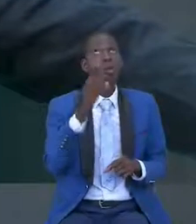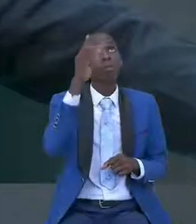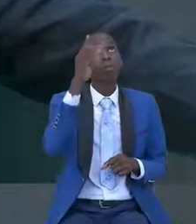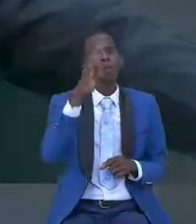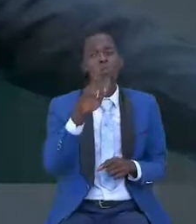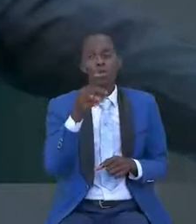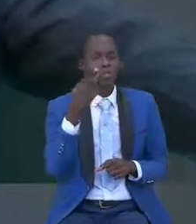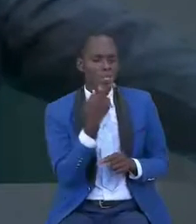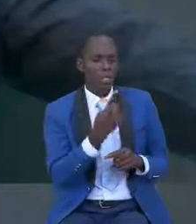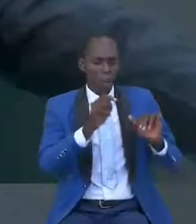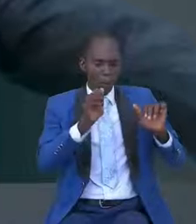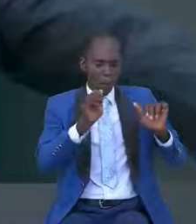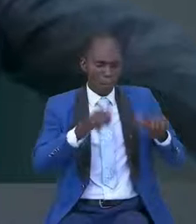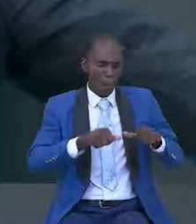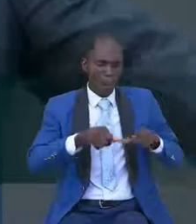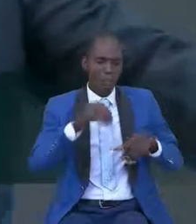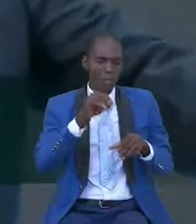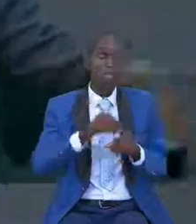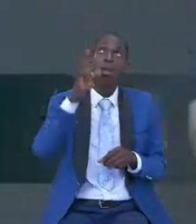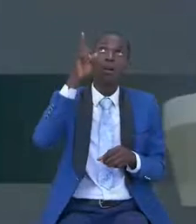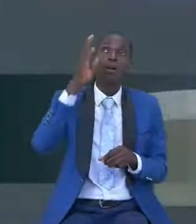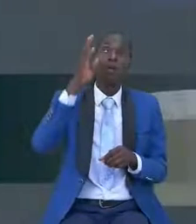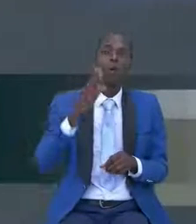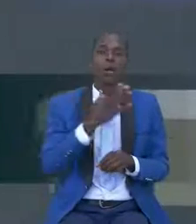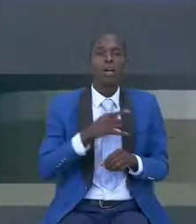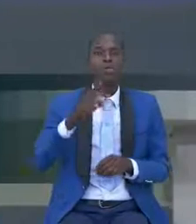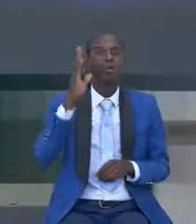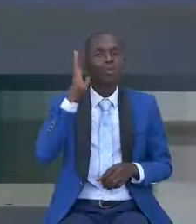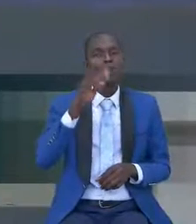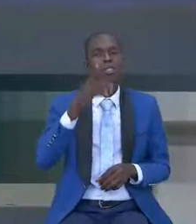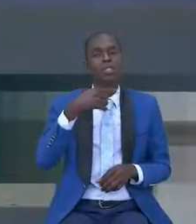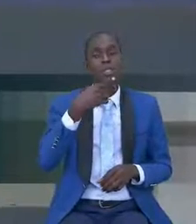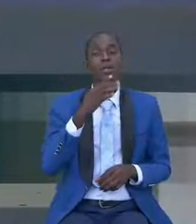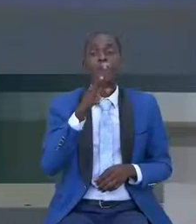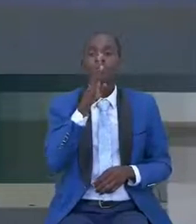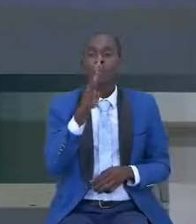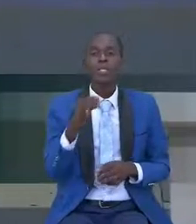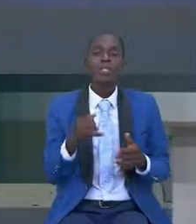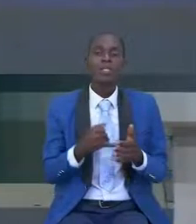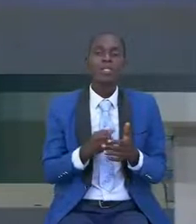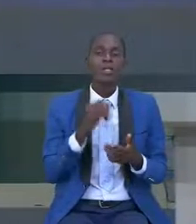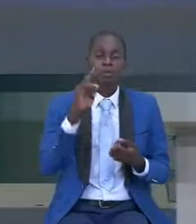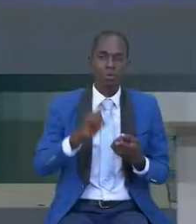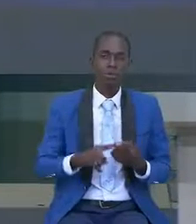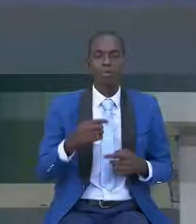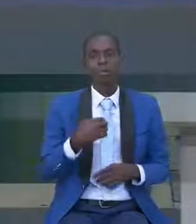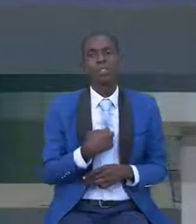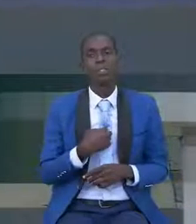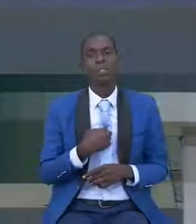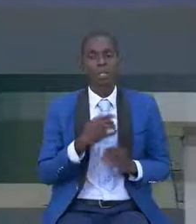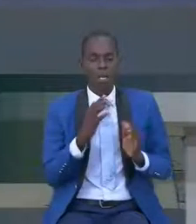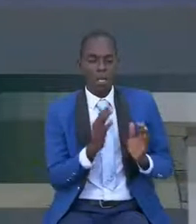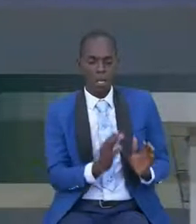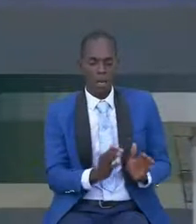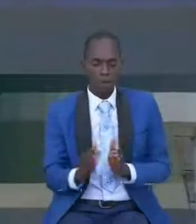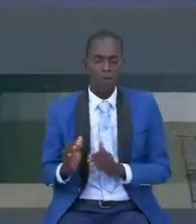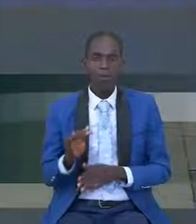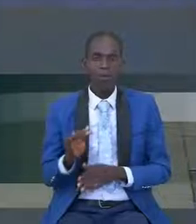les possibilités en Dieu. Et tu dis qu'il me soit fait selon